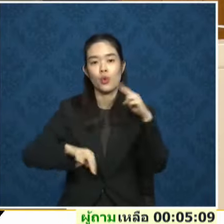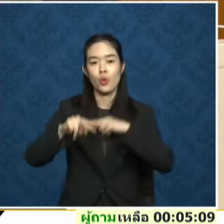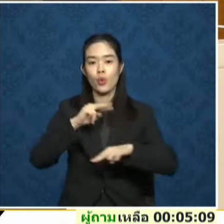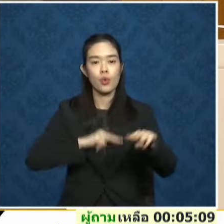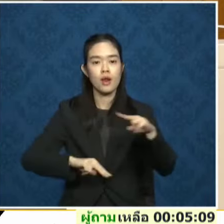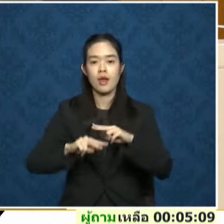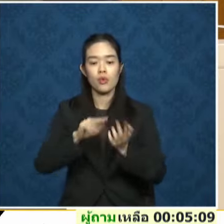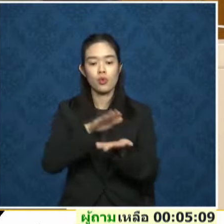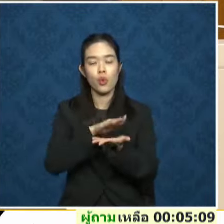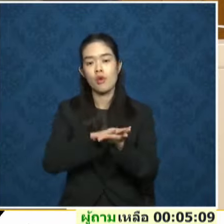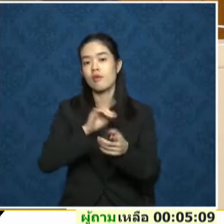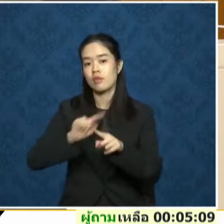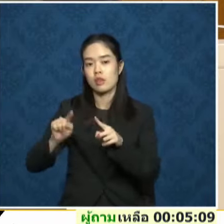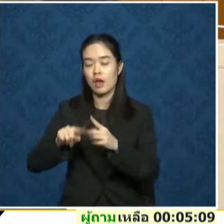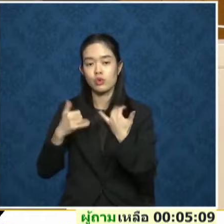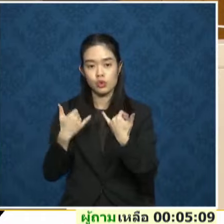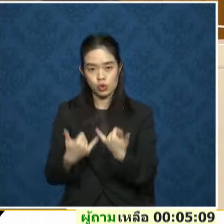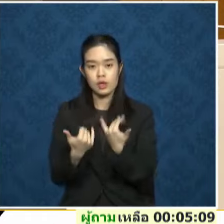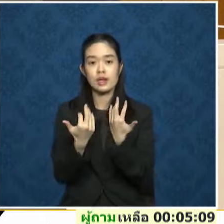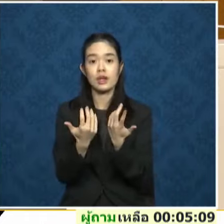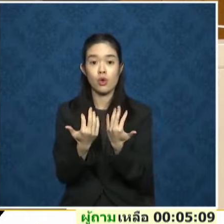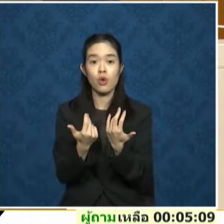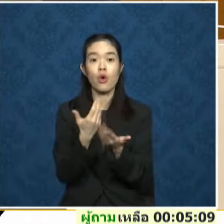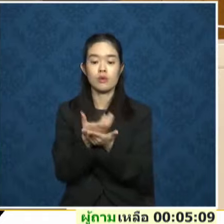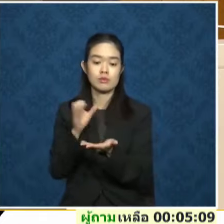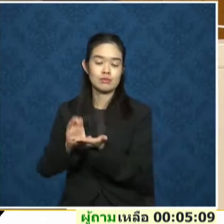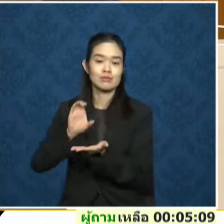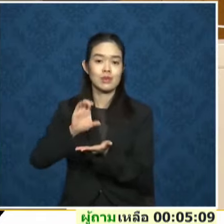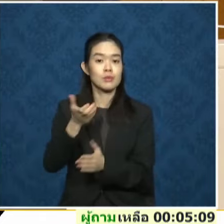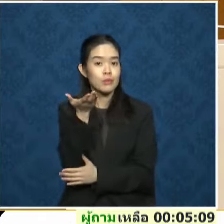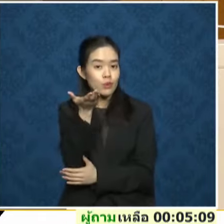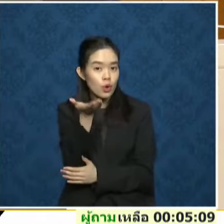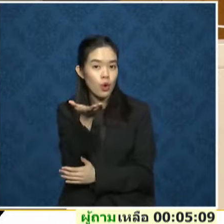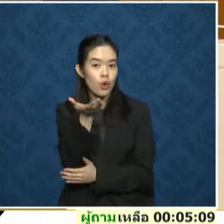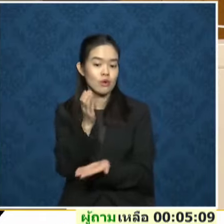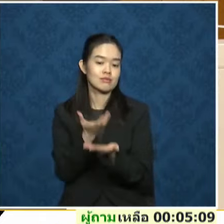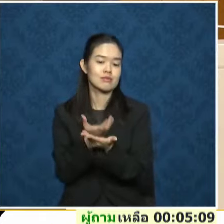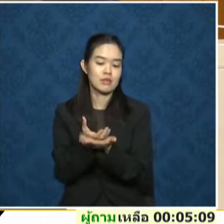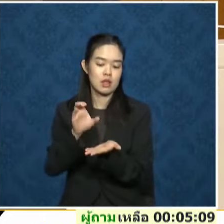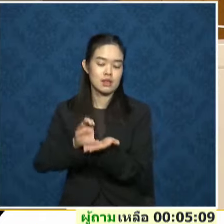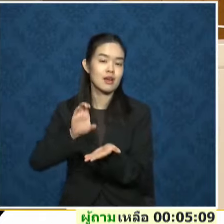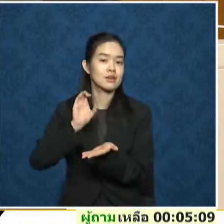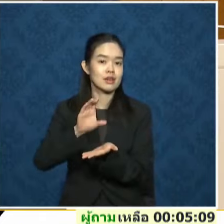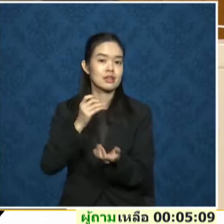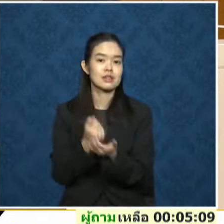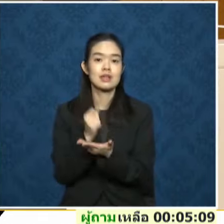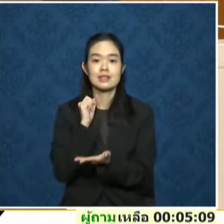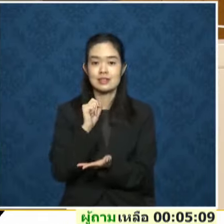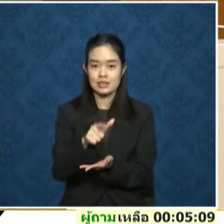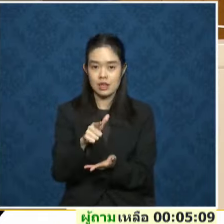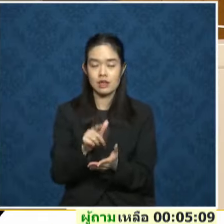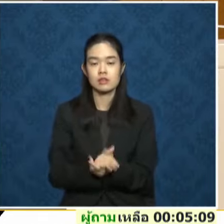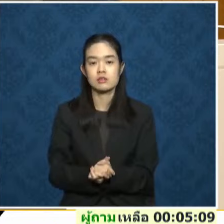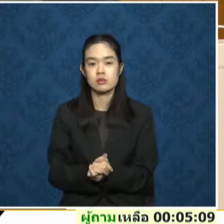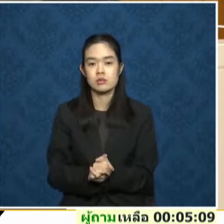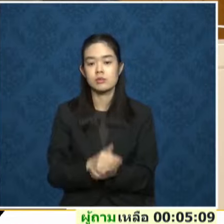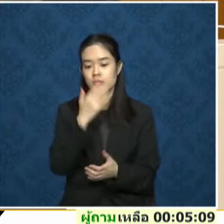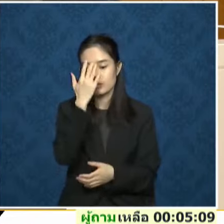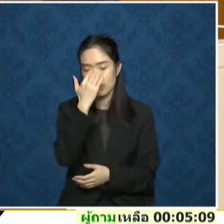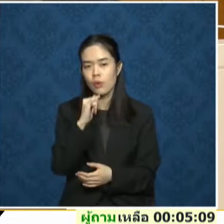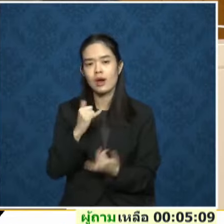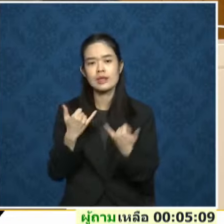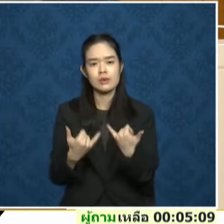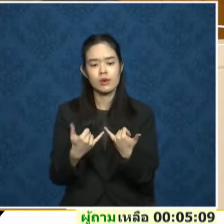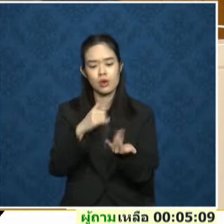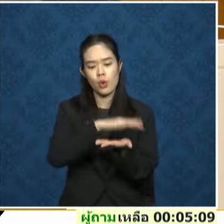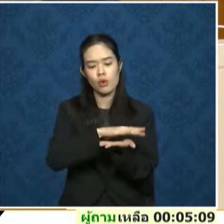พัสดุก็เป็นสิ่งที่กระทรวงกำลังจะทำเพื่อจะขอให้ได้อย่างน้อยในการบริหารใช้งานร่วมกันถึงจะไม่ได้ครบ